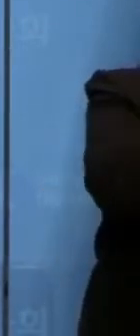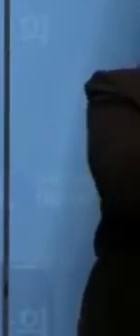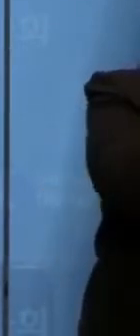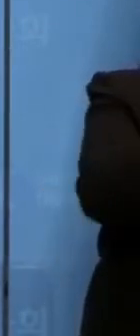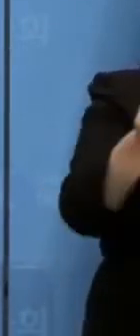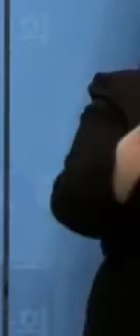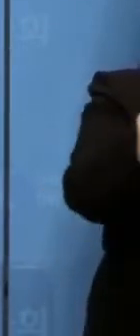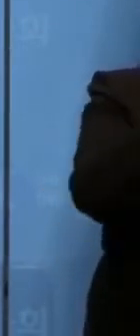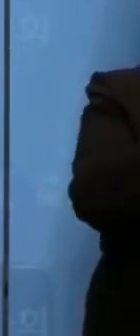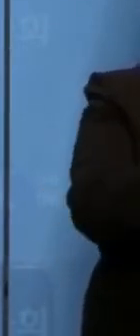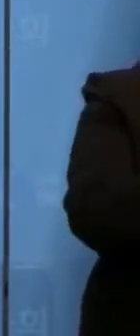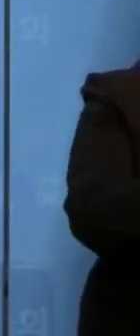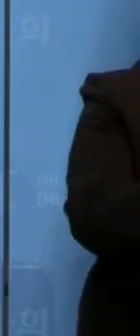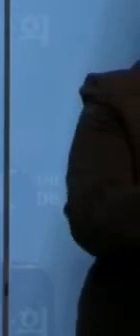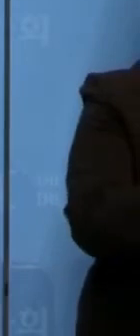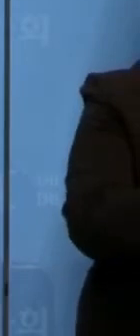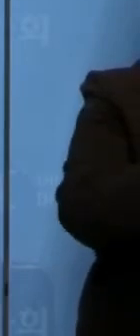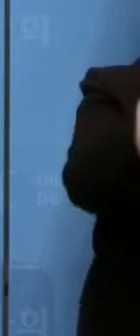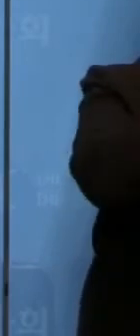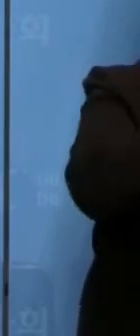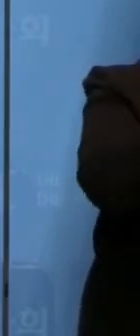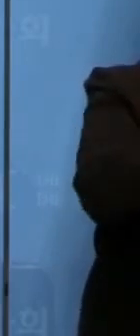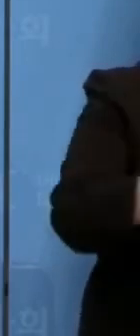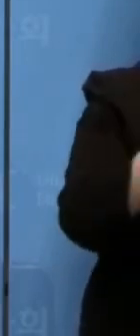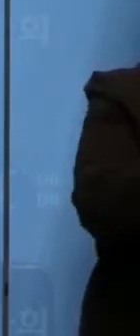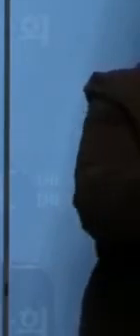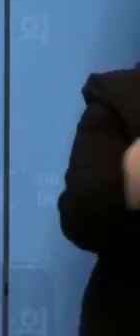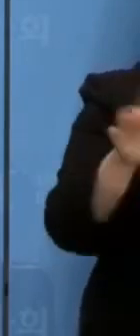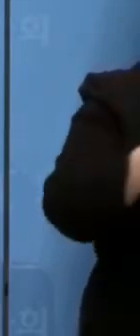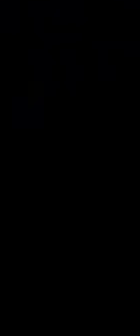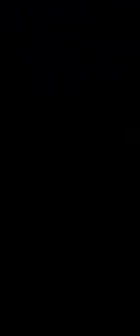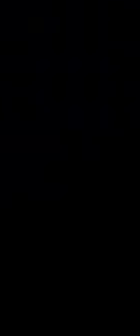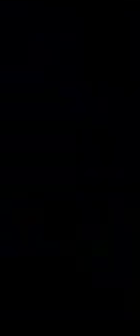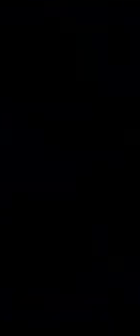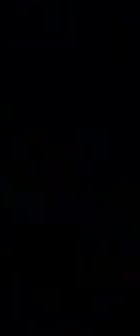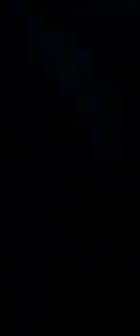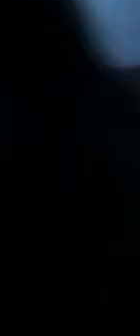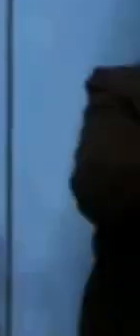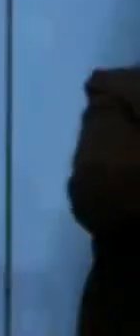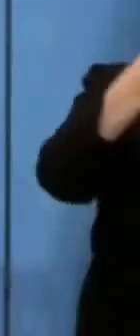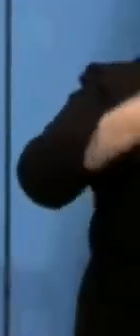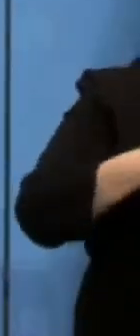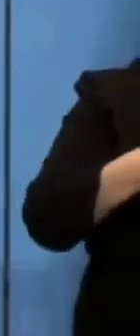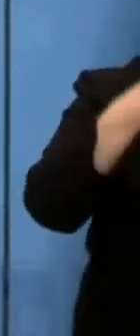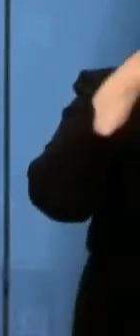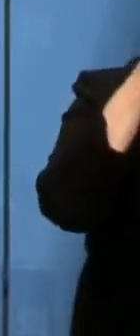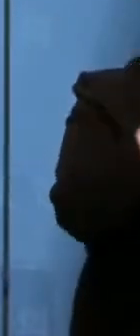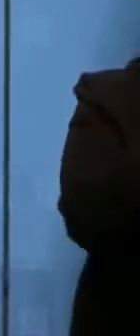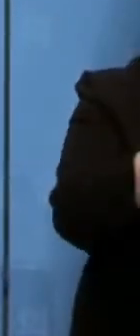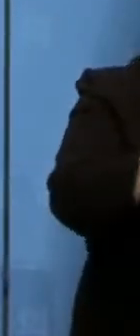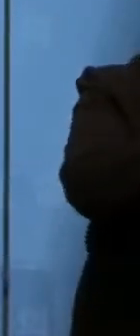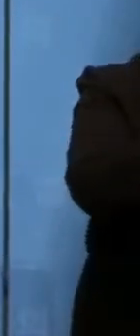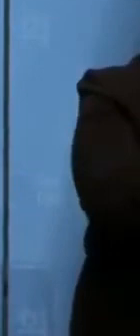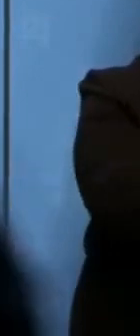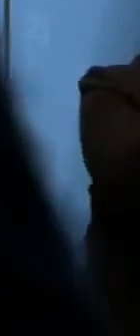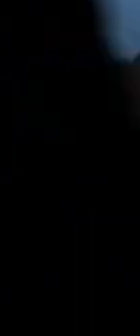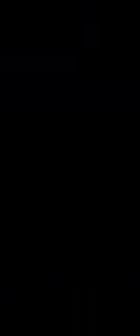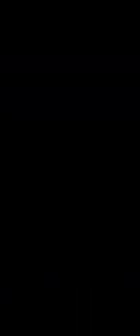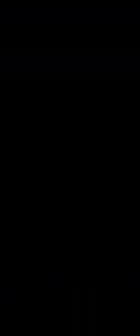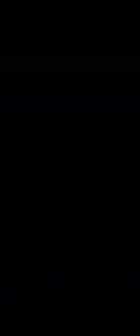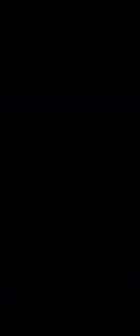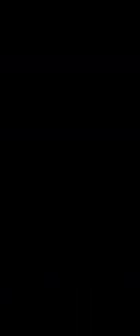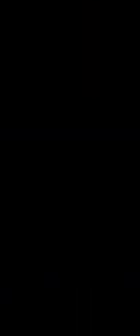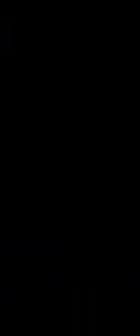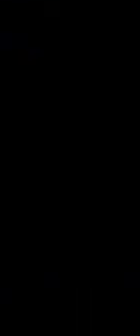때 유불리를 떠나 모든 조건을 수용해서 반드시 단일화를 이루겠다는